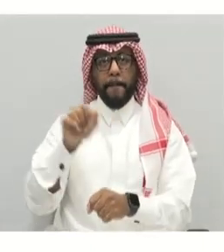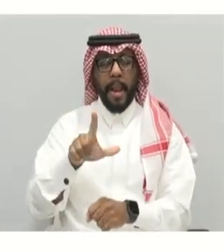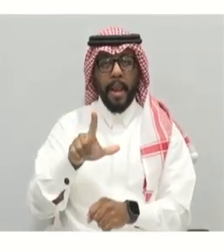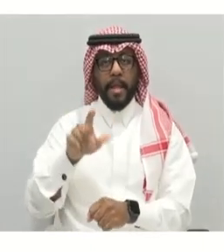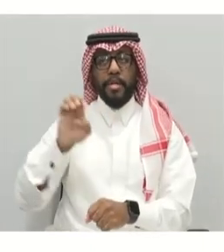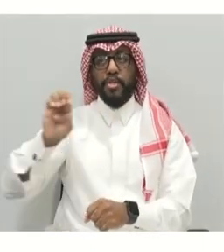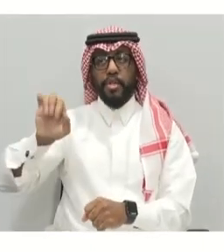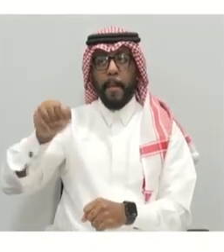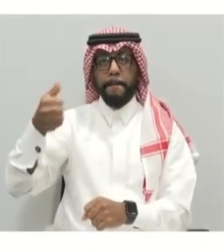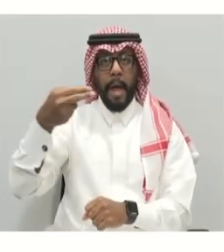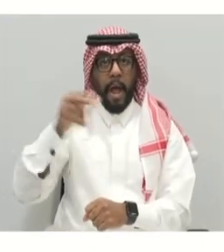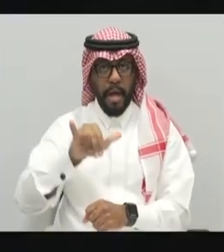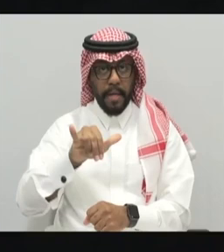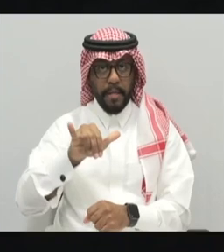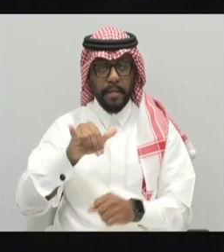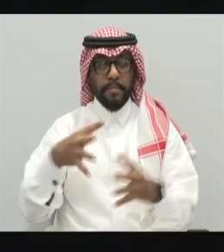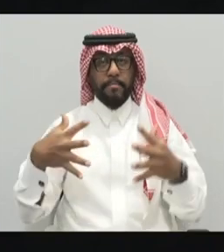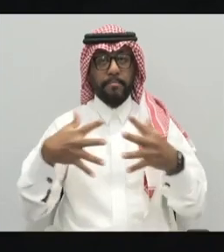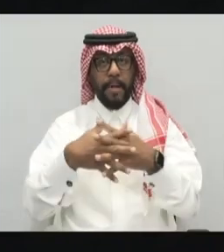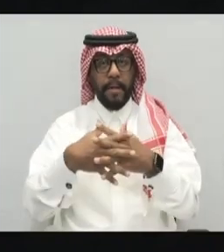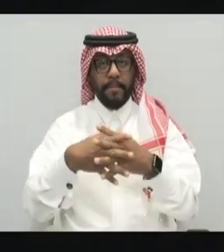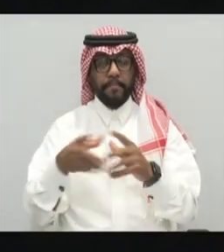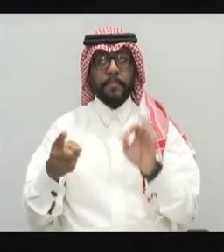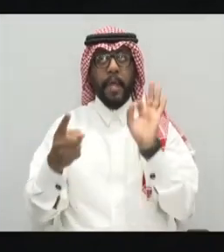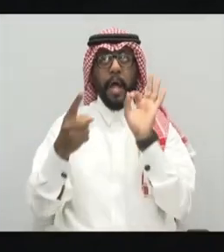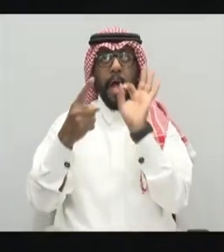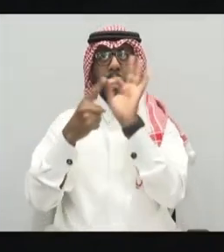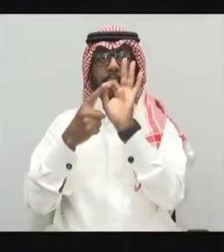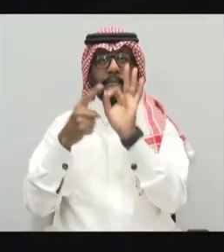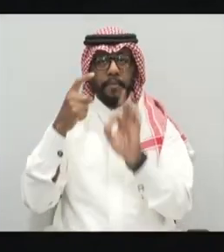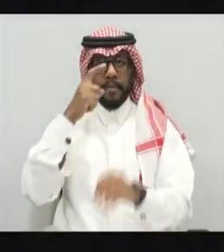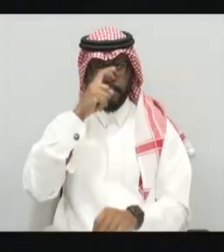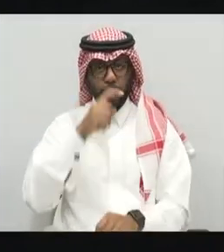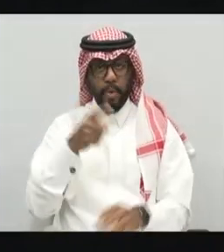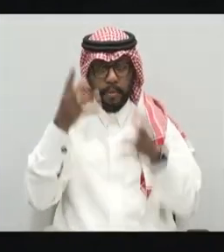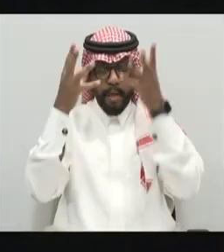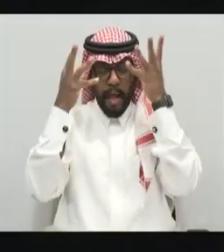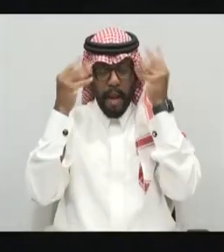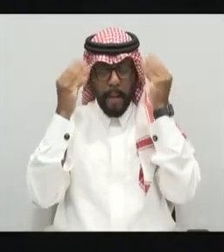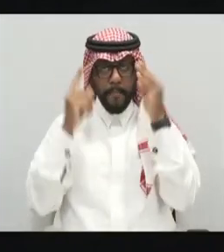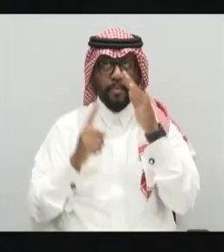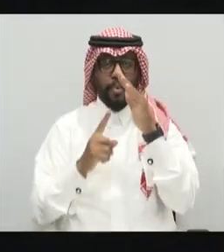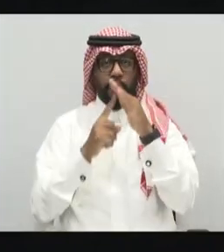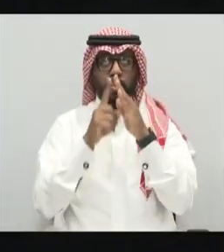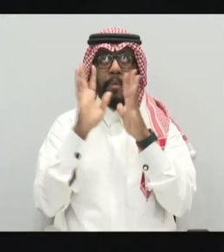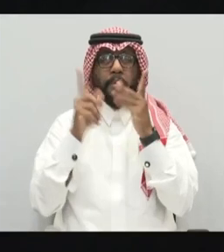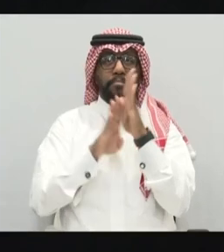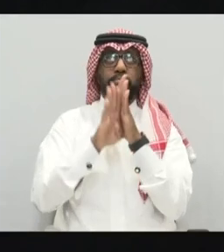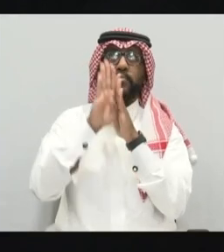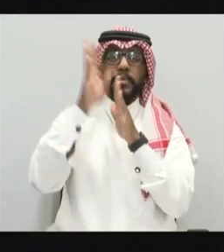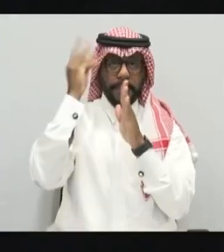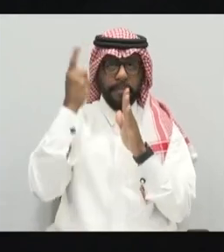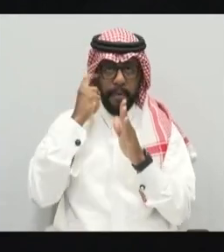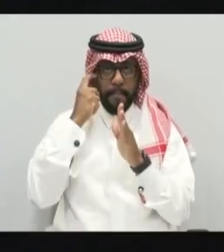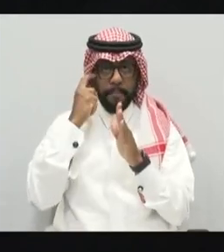ما الهدف من دراسه هذه الوحده سوف اتعلم في هذه الوحده مفهوم الاسره والمجتمع